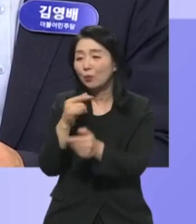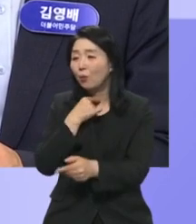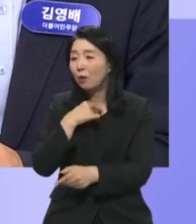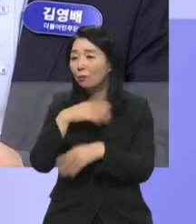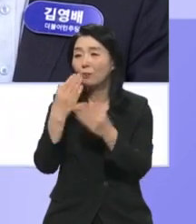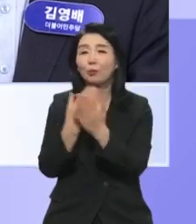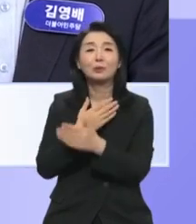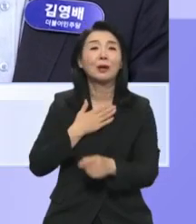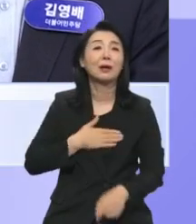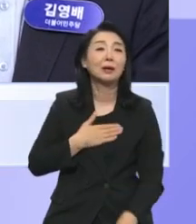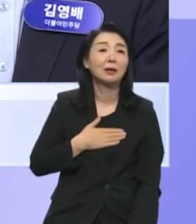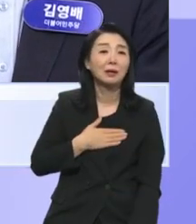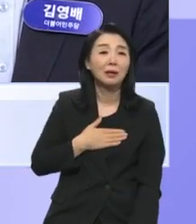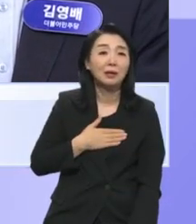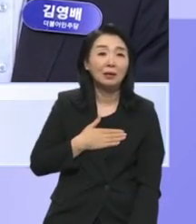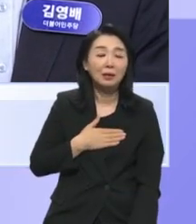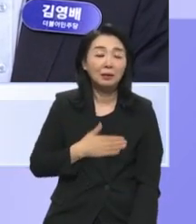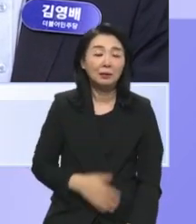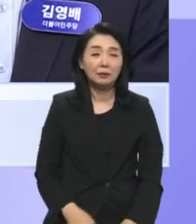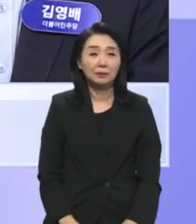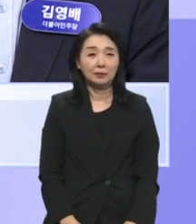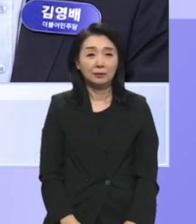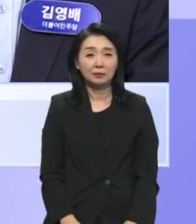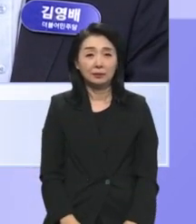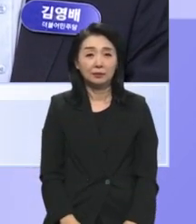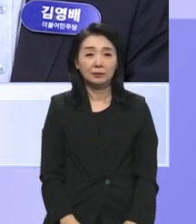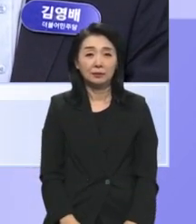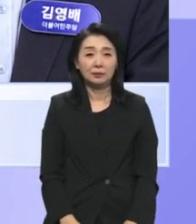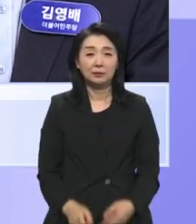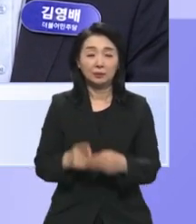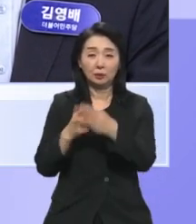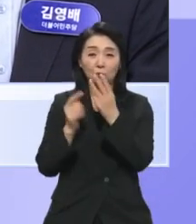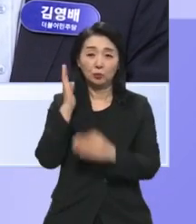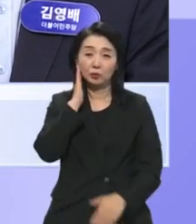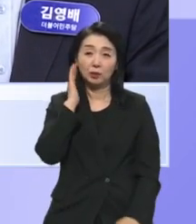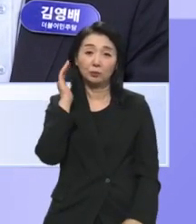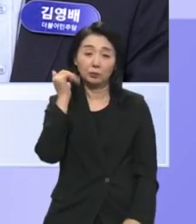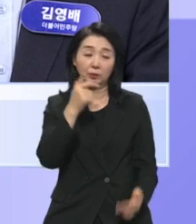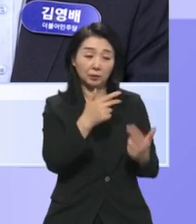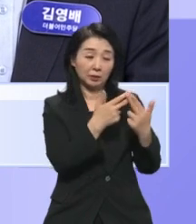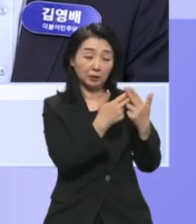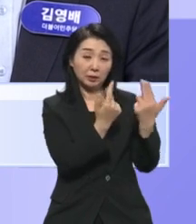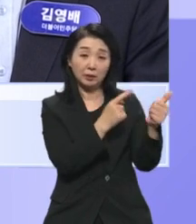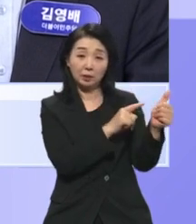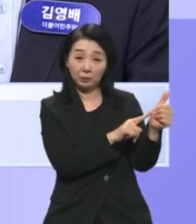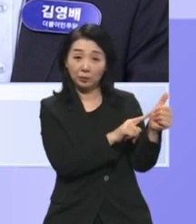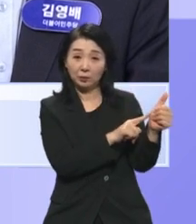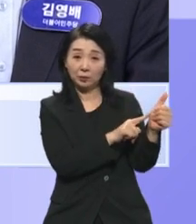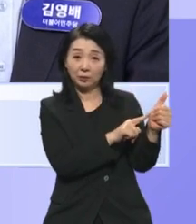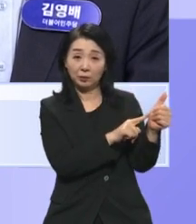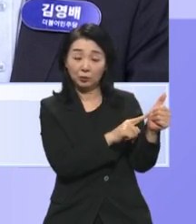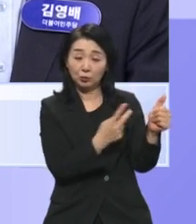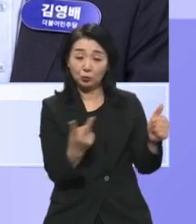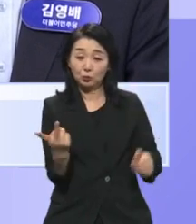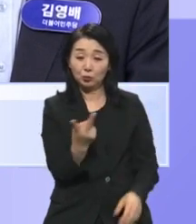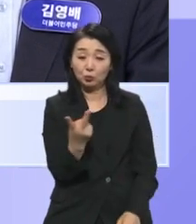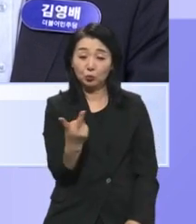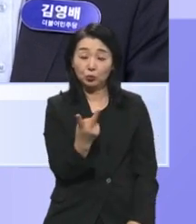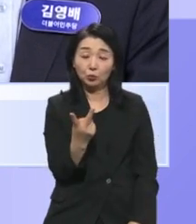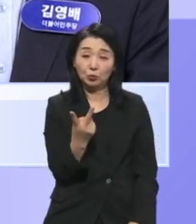사실 지금 윤성결 대통령과 이재명 대표 네 대선